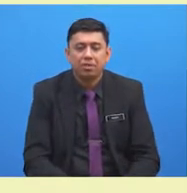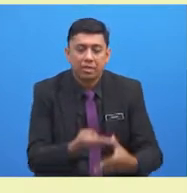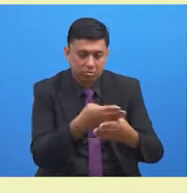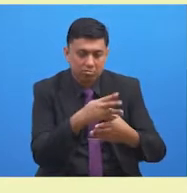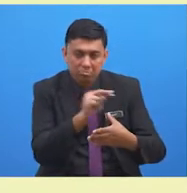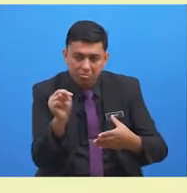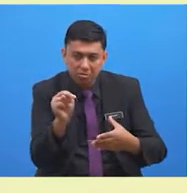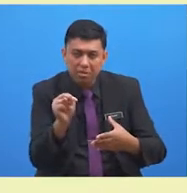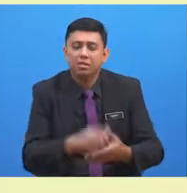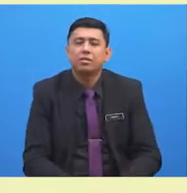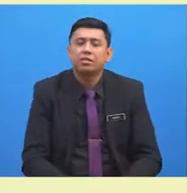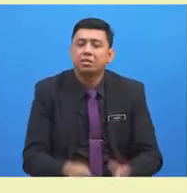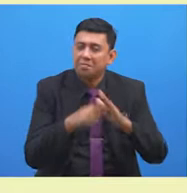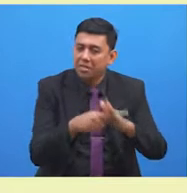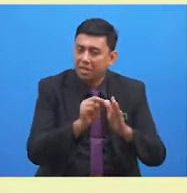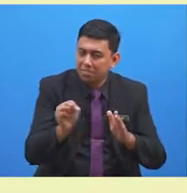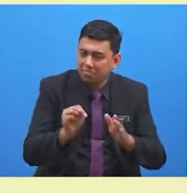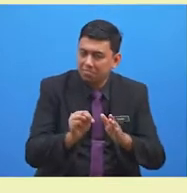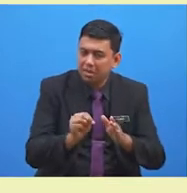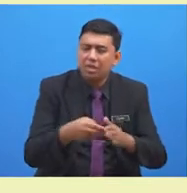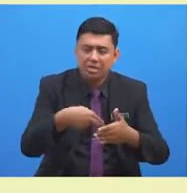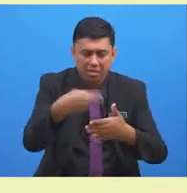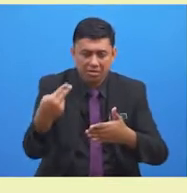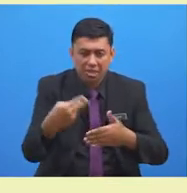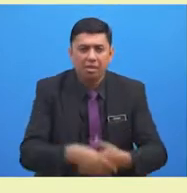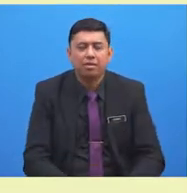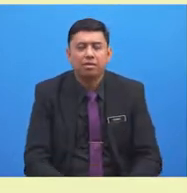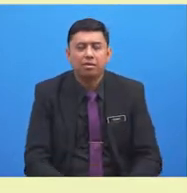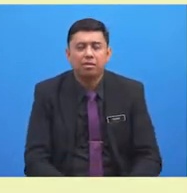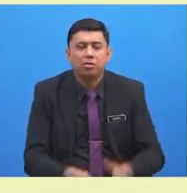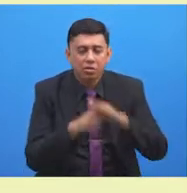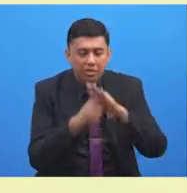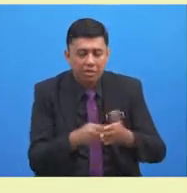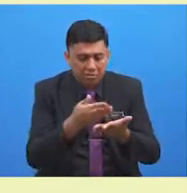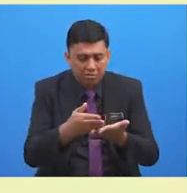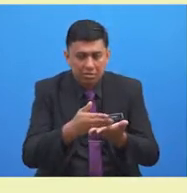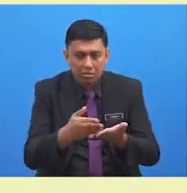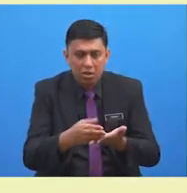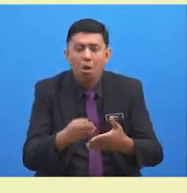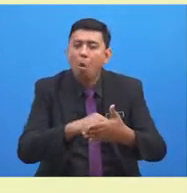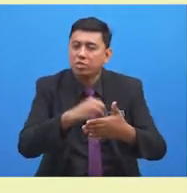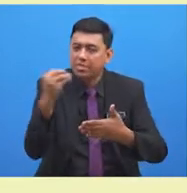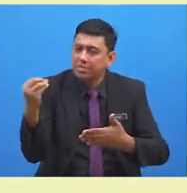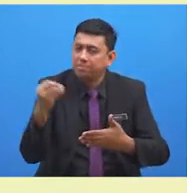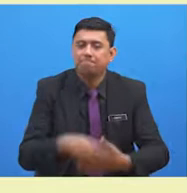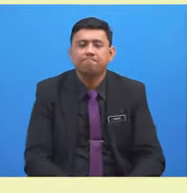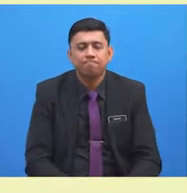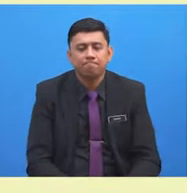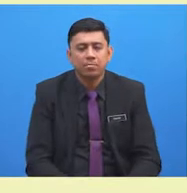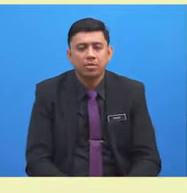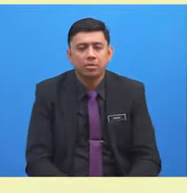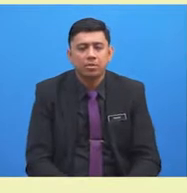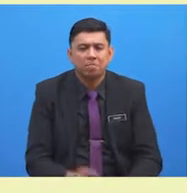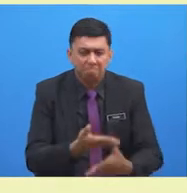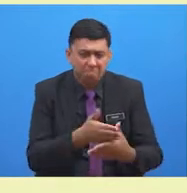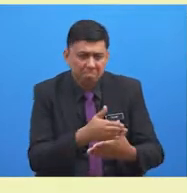Bahagian tekanan total yang dihasilkan oleh oksigen adalah tekanan separa oksigen.